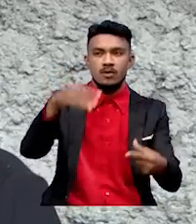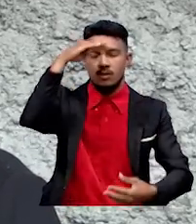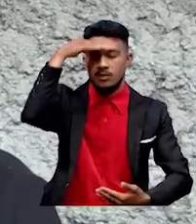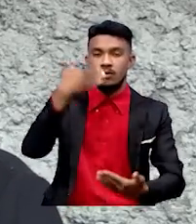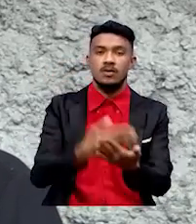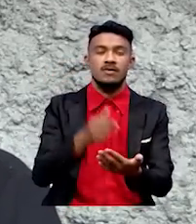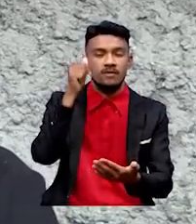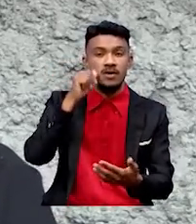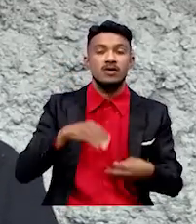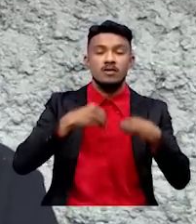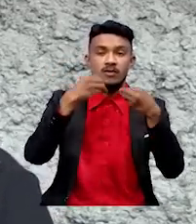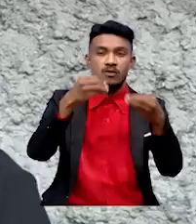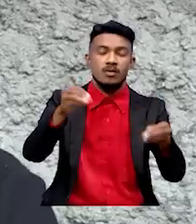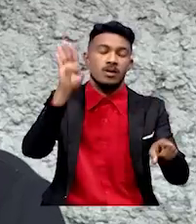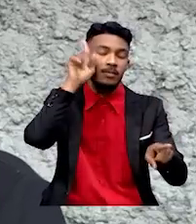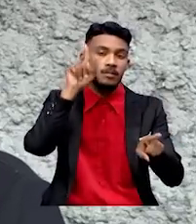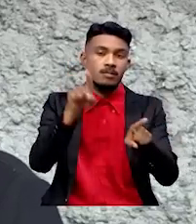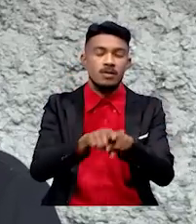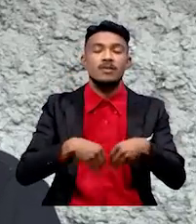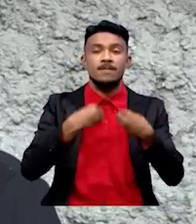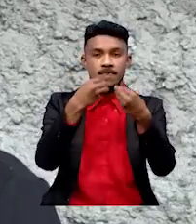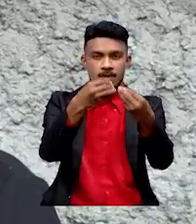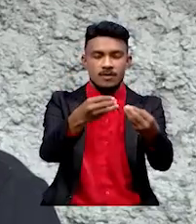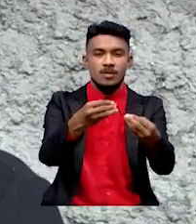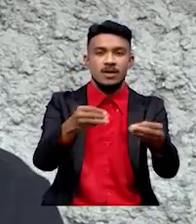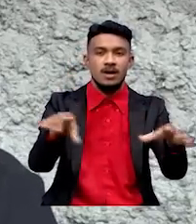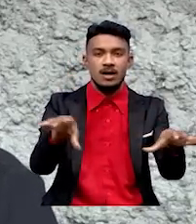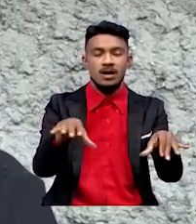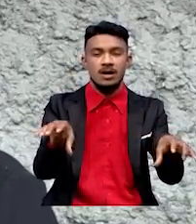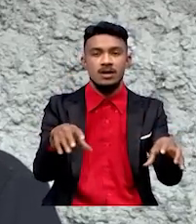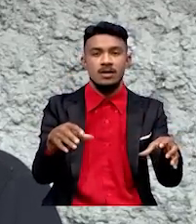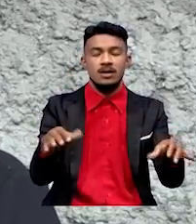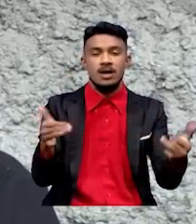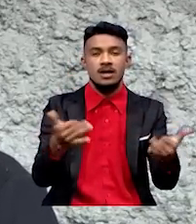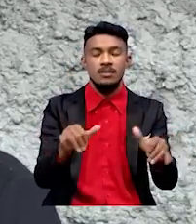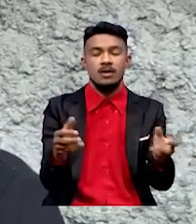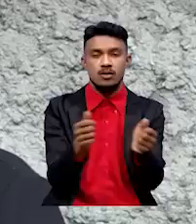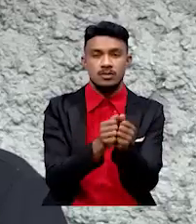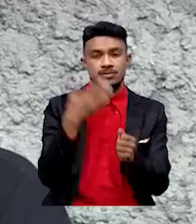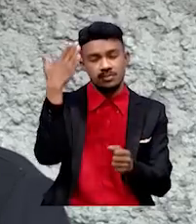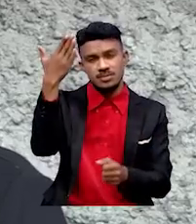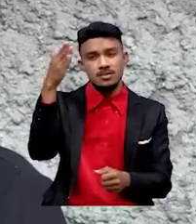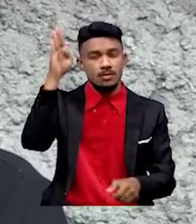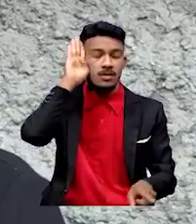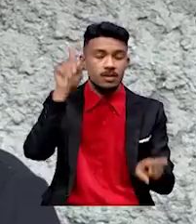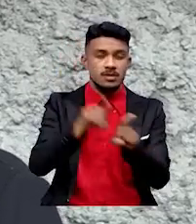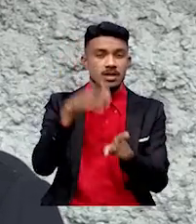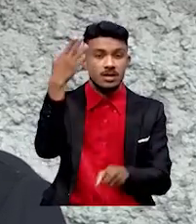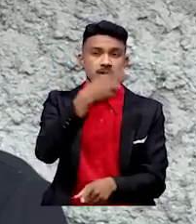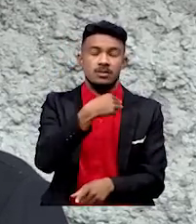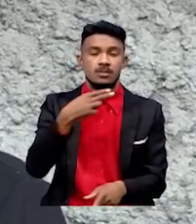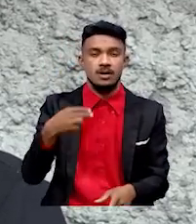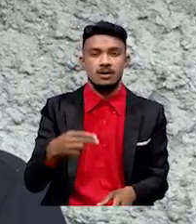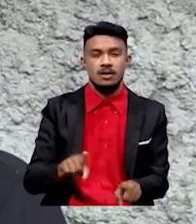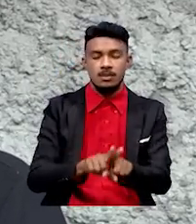di hamsa mau hau luri sa fetone bali mo roni na niya na ang di ka mau sire kupang na ba ni di hau di ang